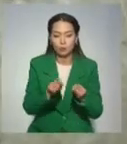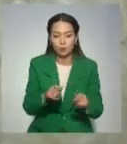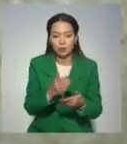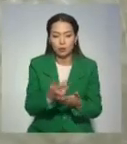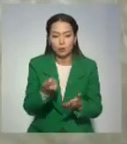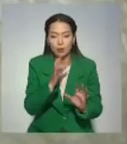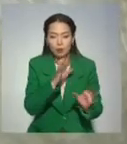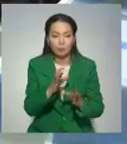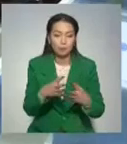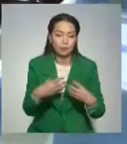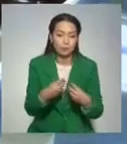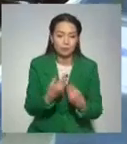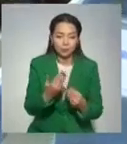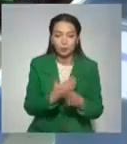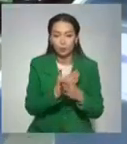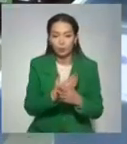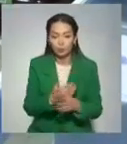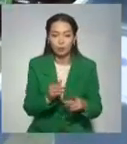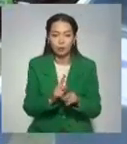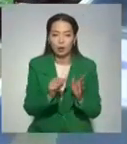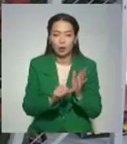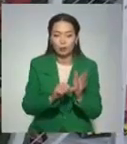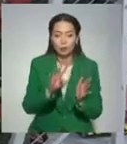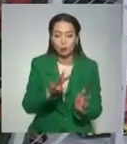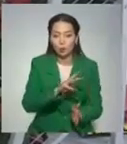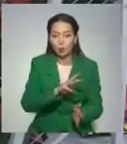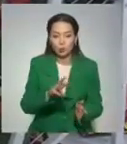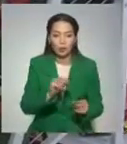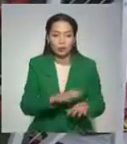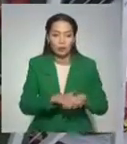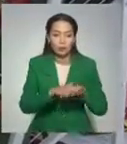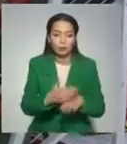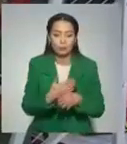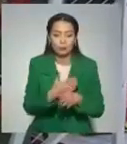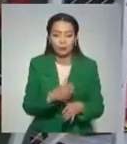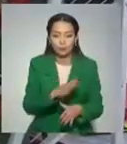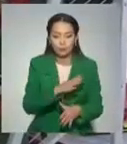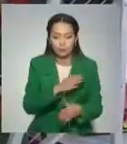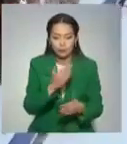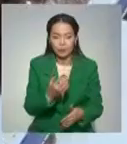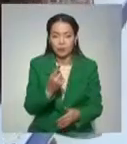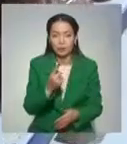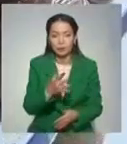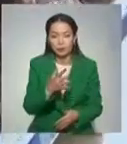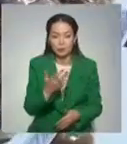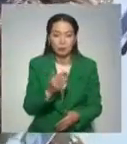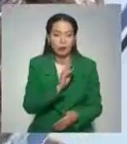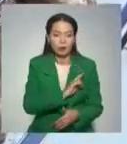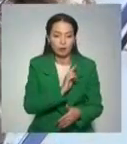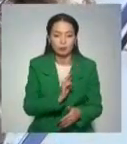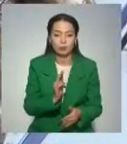қамтылған азаматтарға әлеуметтік көмек көрсетуге 64 миллион теңгеден астам қаражат бөлінген. Жаңадан 1000-ға тарта жұмыс орны құрылды.